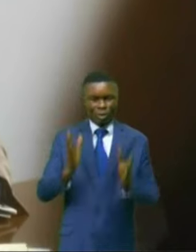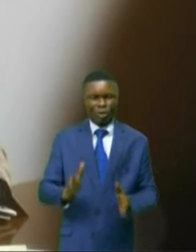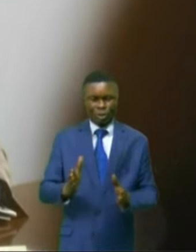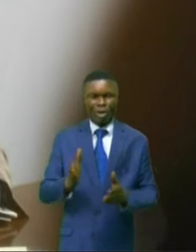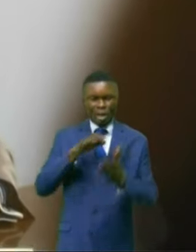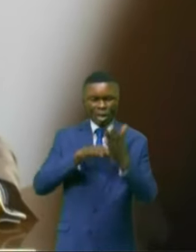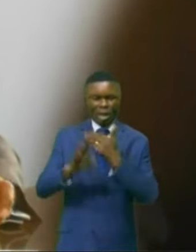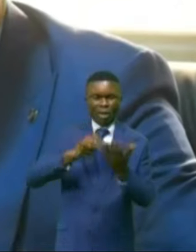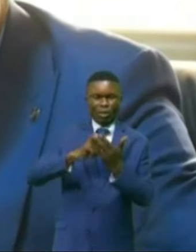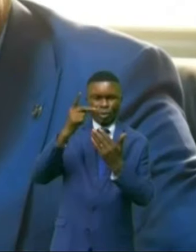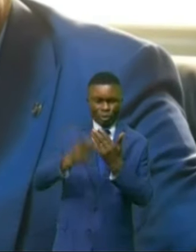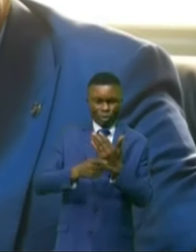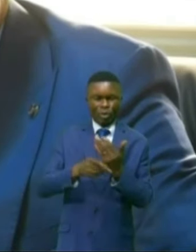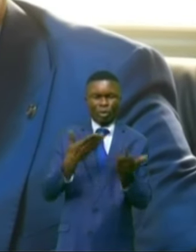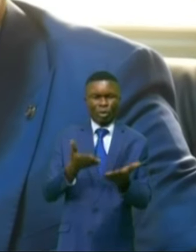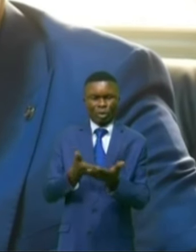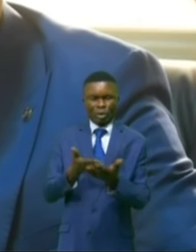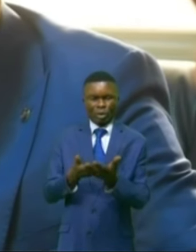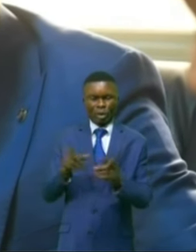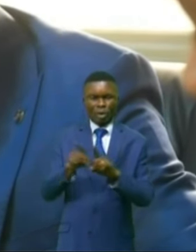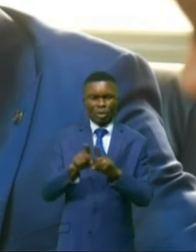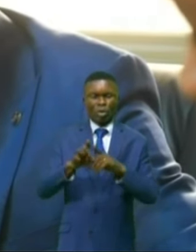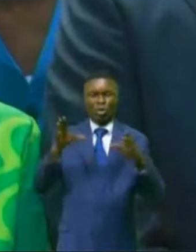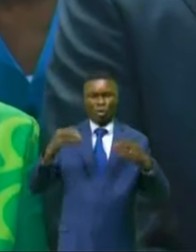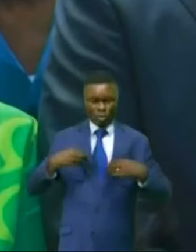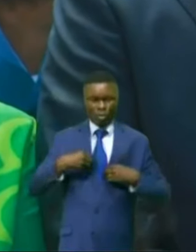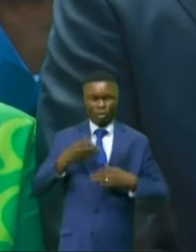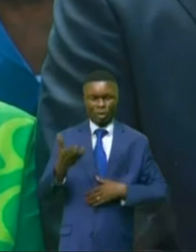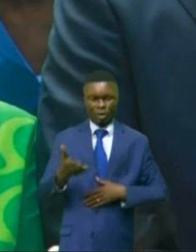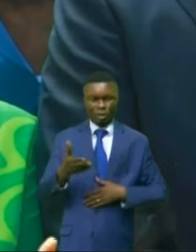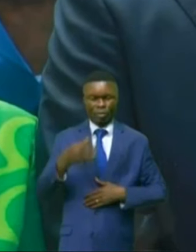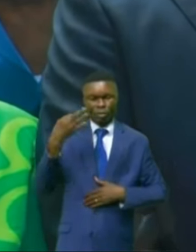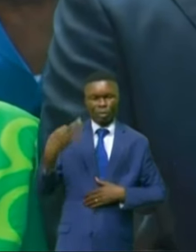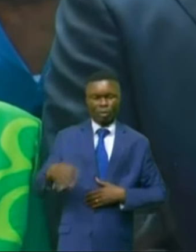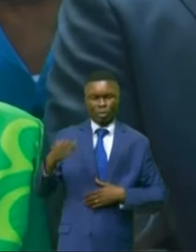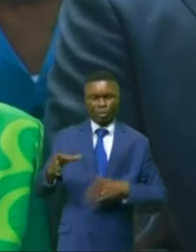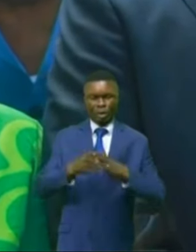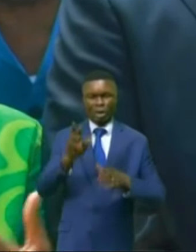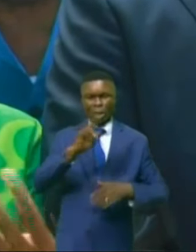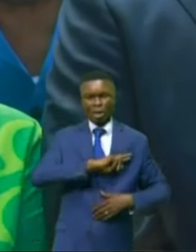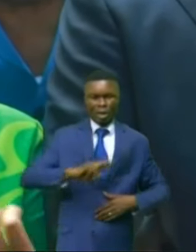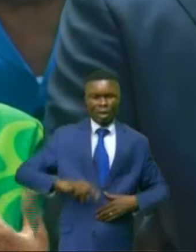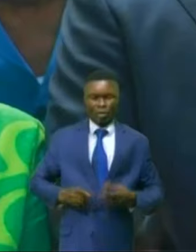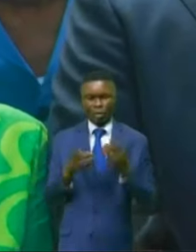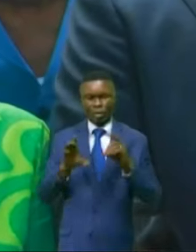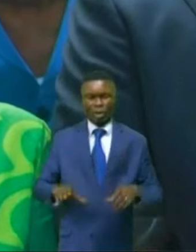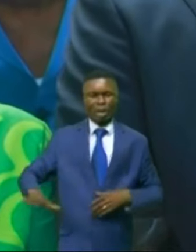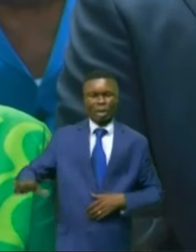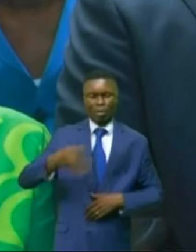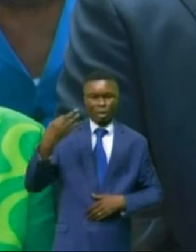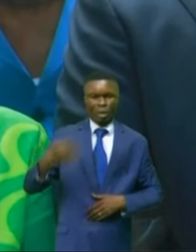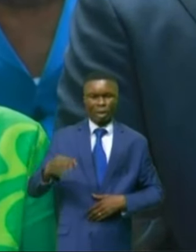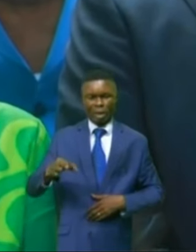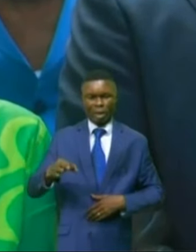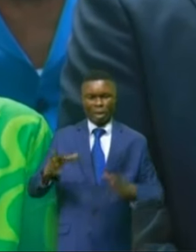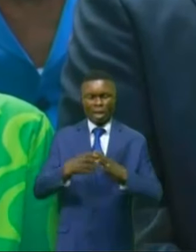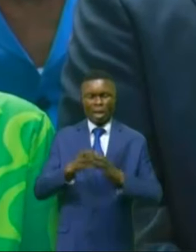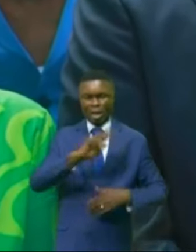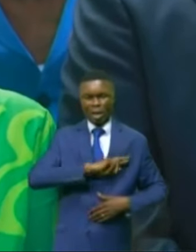dans l'ordre des choses, comme l'affirme l'AFD. La France et la RDC, la France via le groupe AFD que